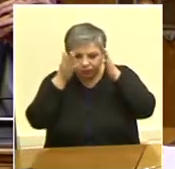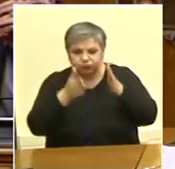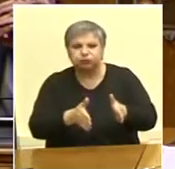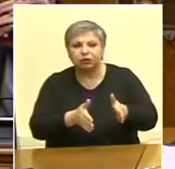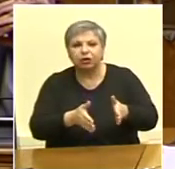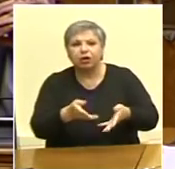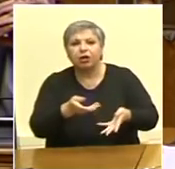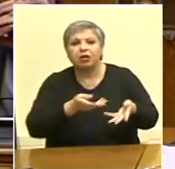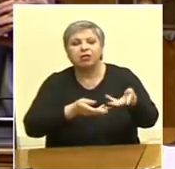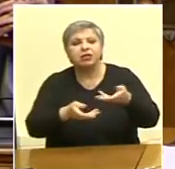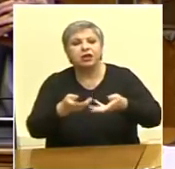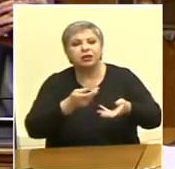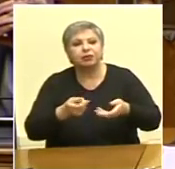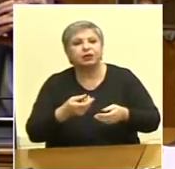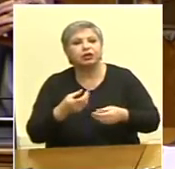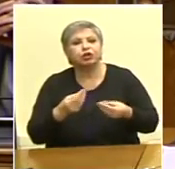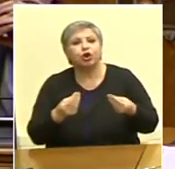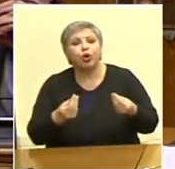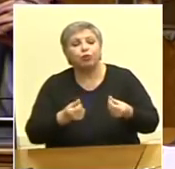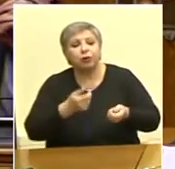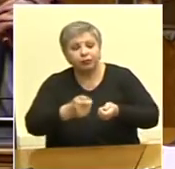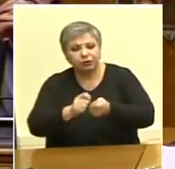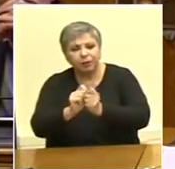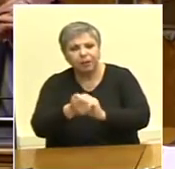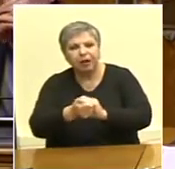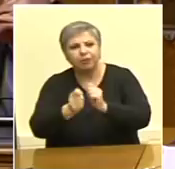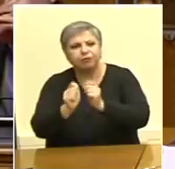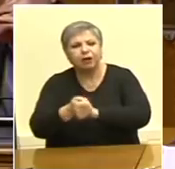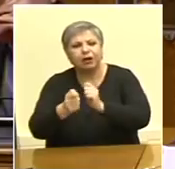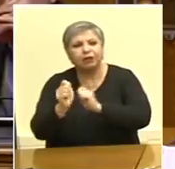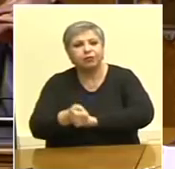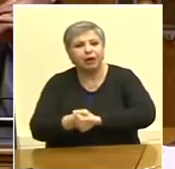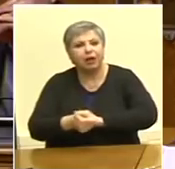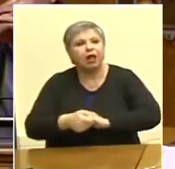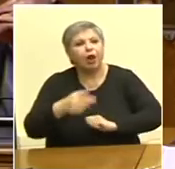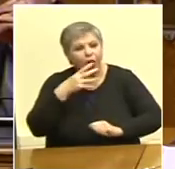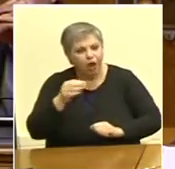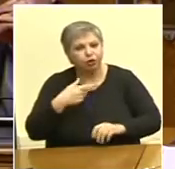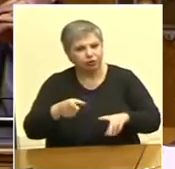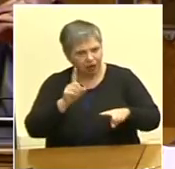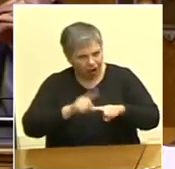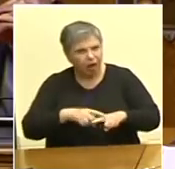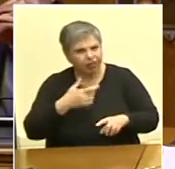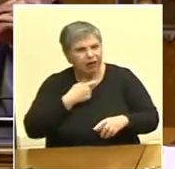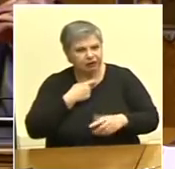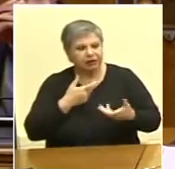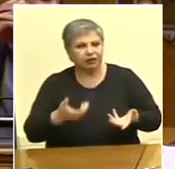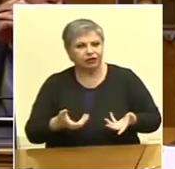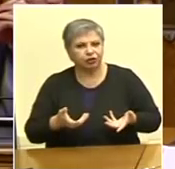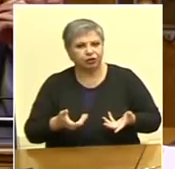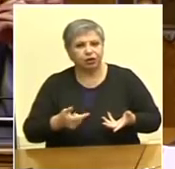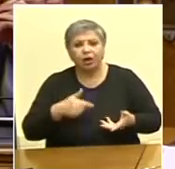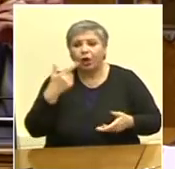στις μεγάλες δομικές διαρθρωτικές μεταρρυθμίσεις που είχε ανάγκη η ελληνική οικονομία και ο τόπος. Αλλά οι κυβερνήσεις, οι δικές